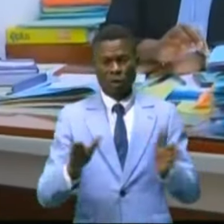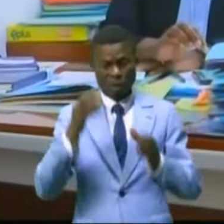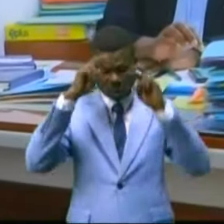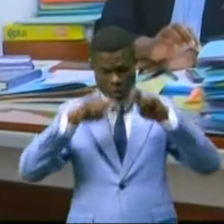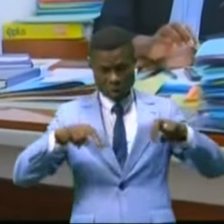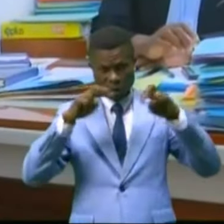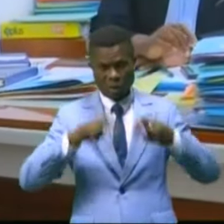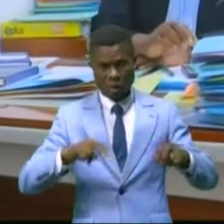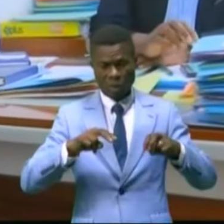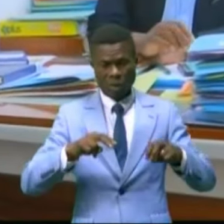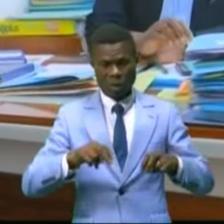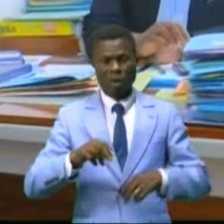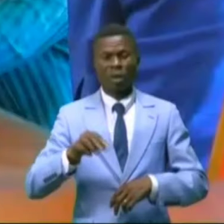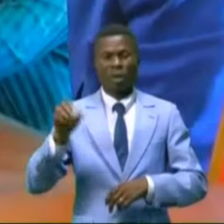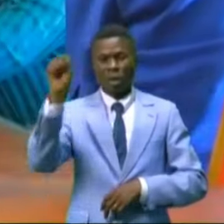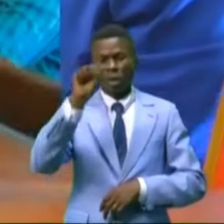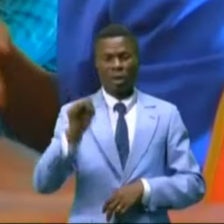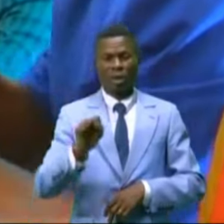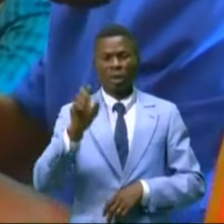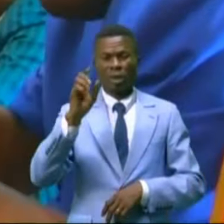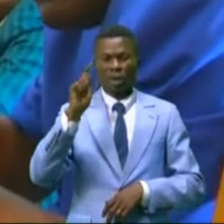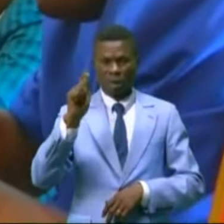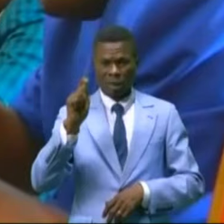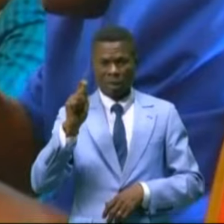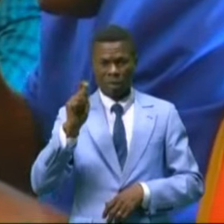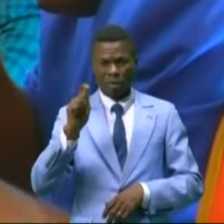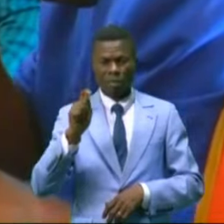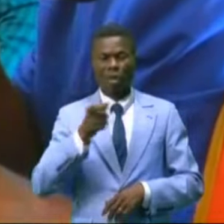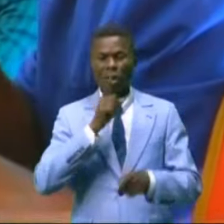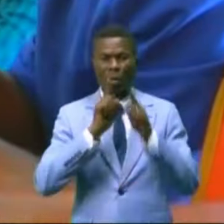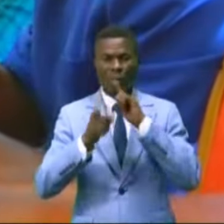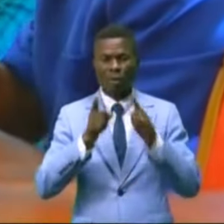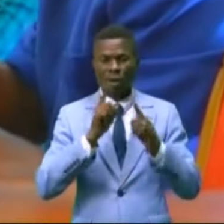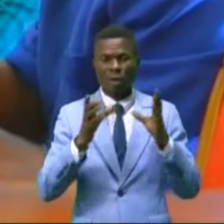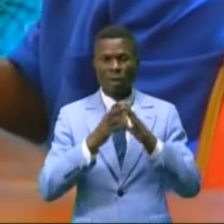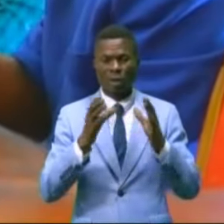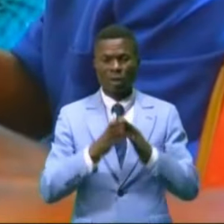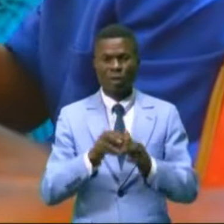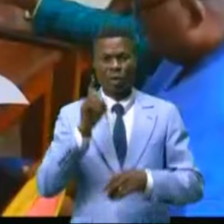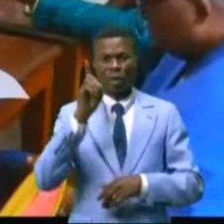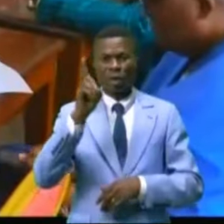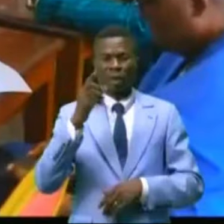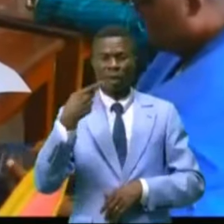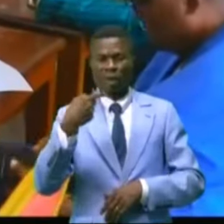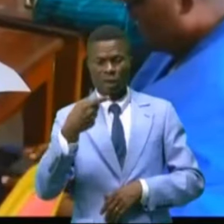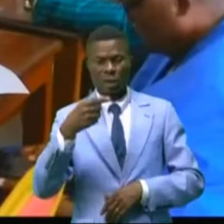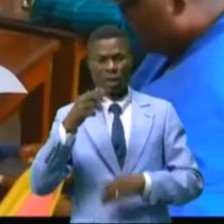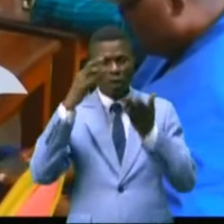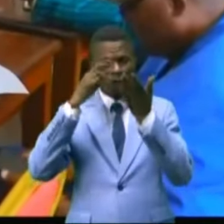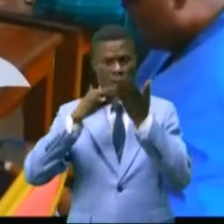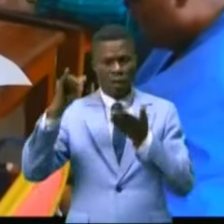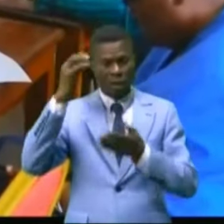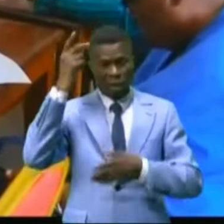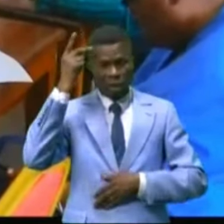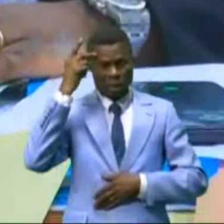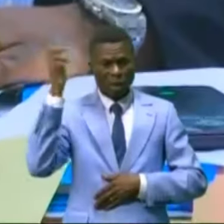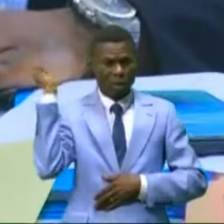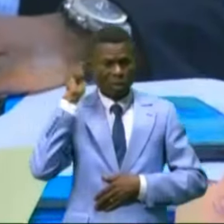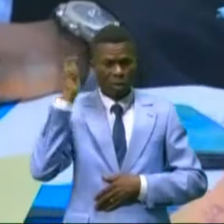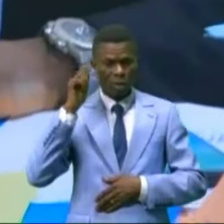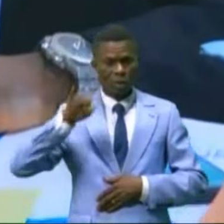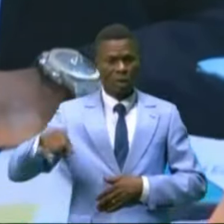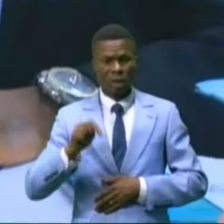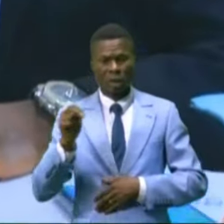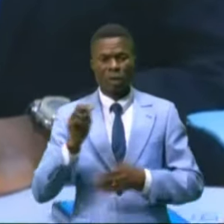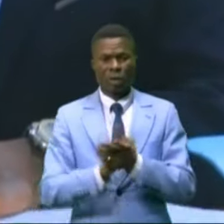recherche le CT Justin Mindou ont échangé avec le DG de l'istem Kinshasa le professeur Jean